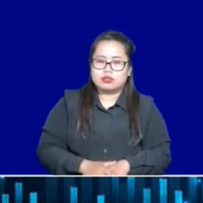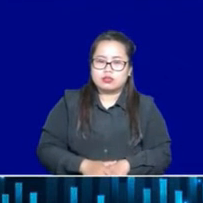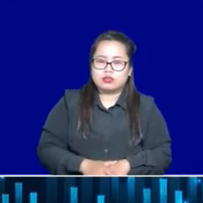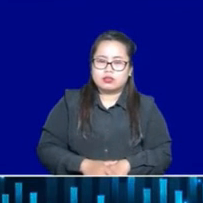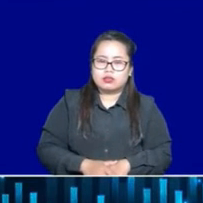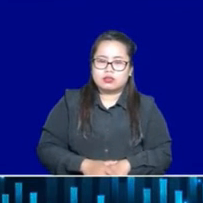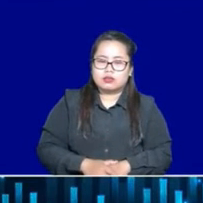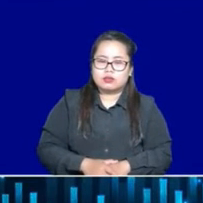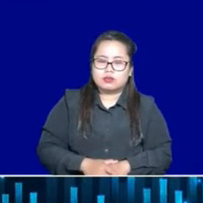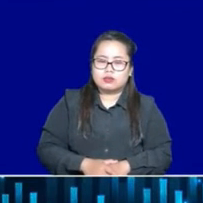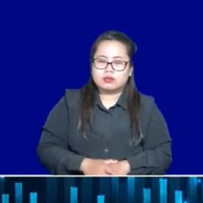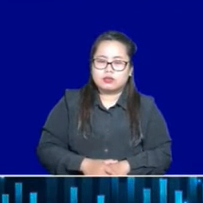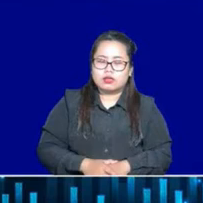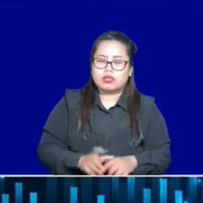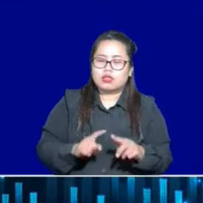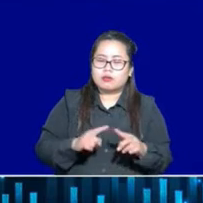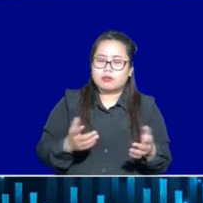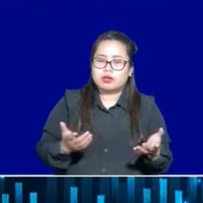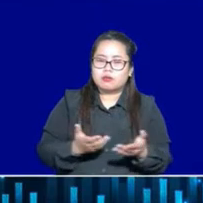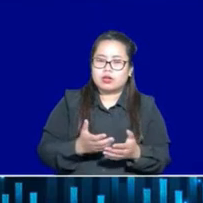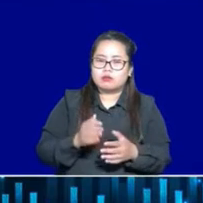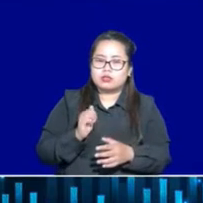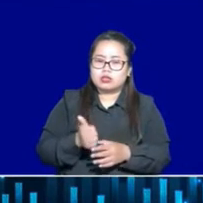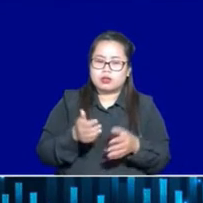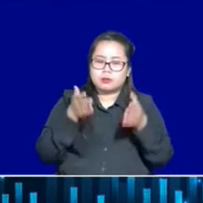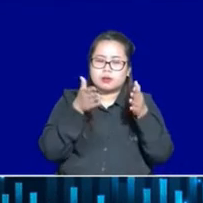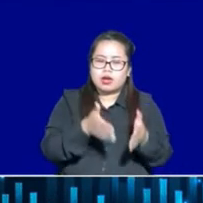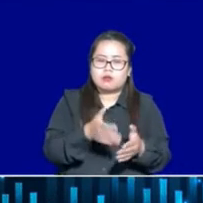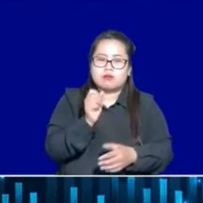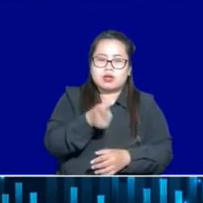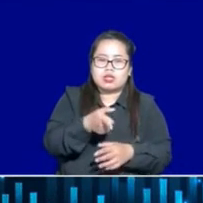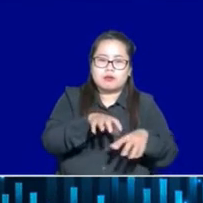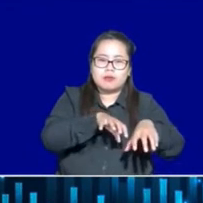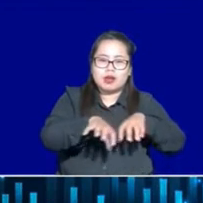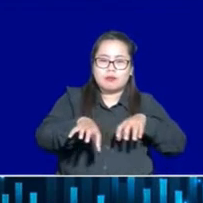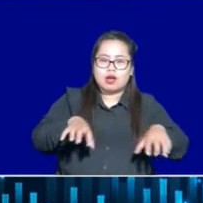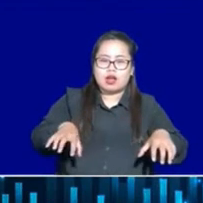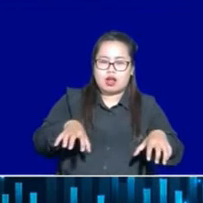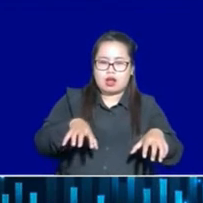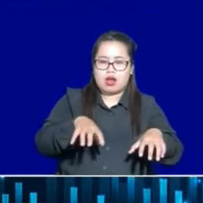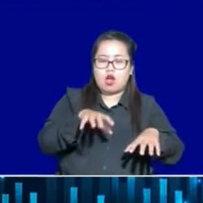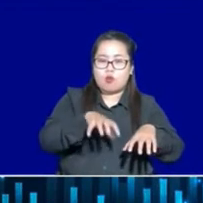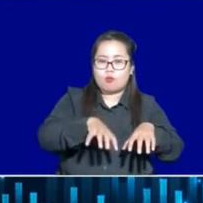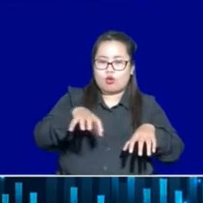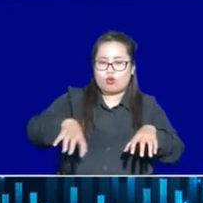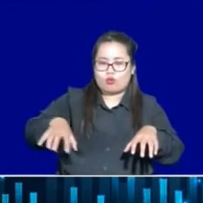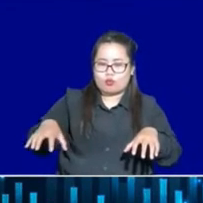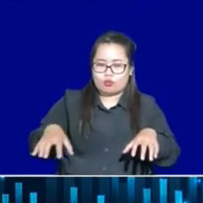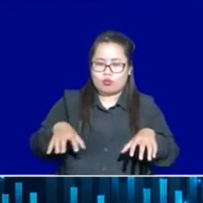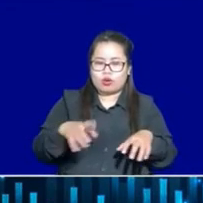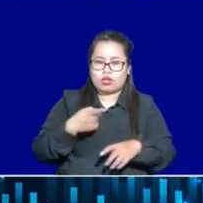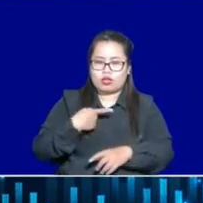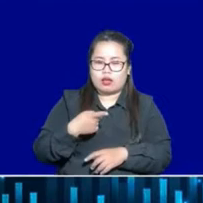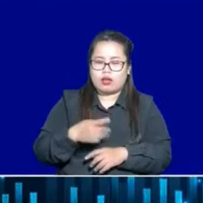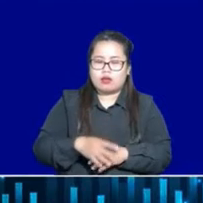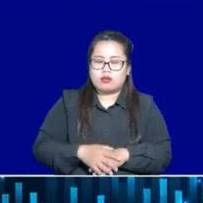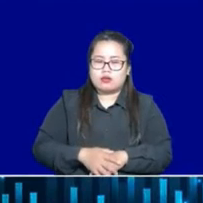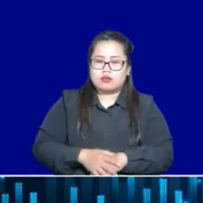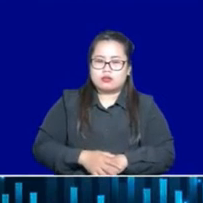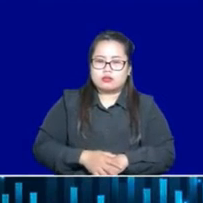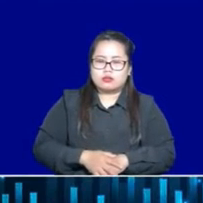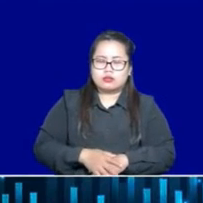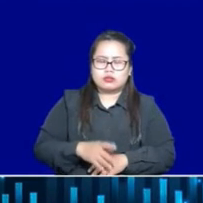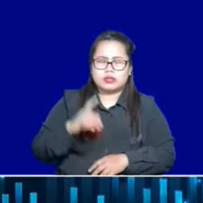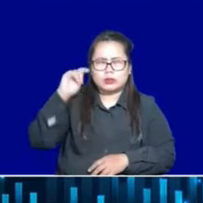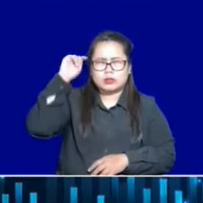kepemihakan untuk membeli barang-barang produk kita itu. Nah, juga saya ingat sekali